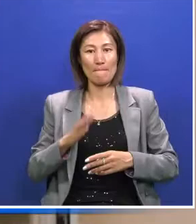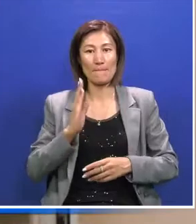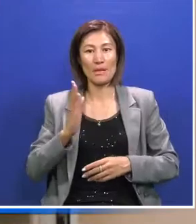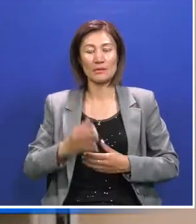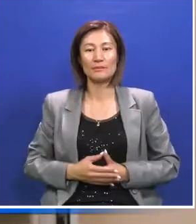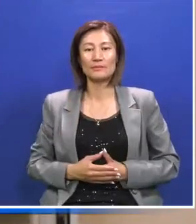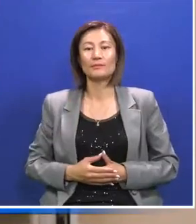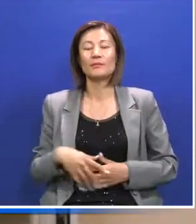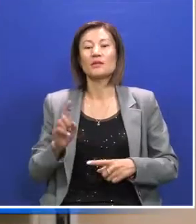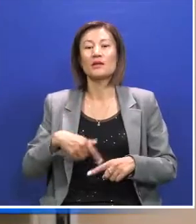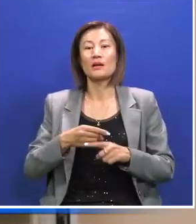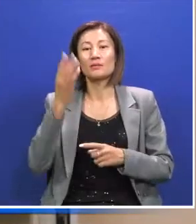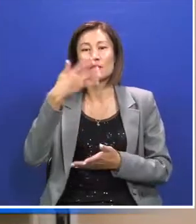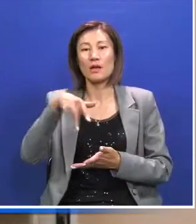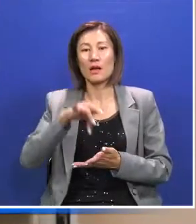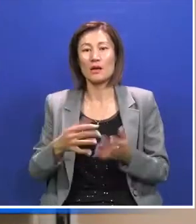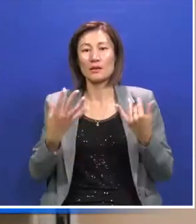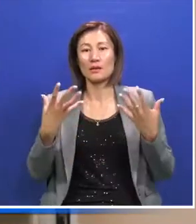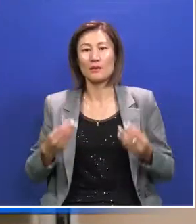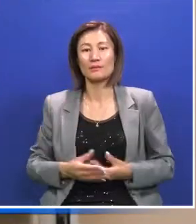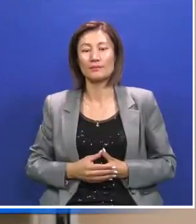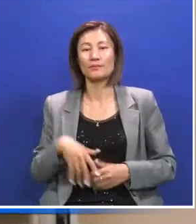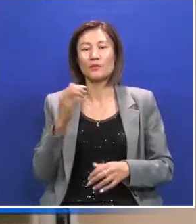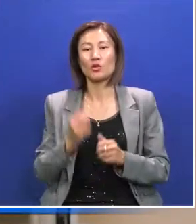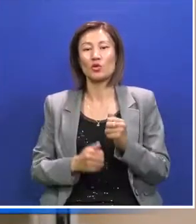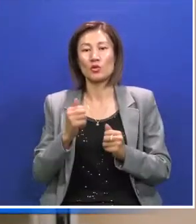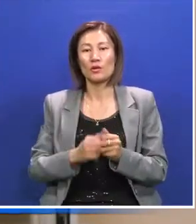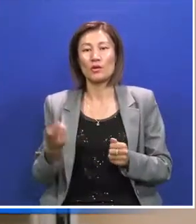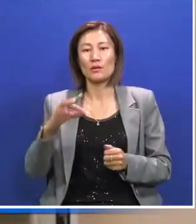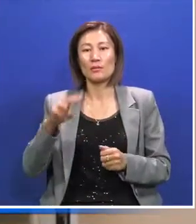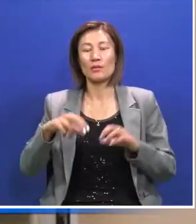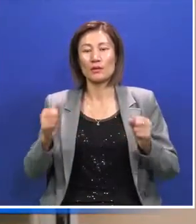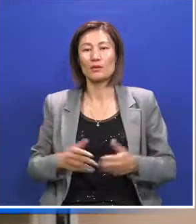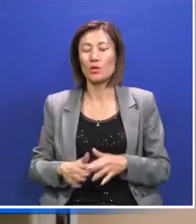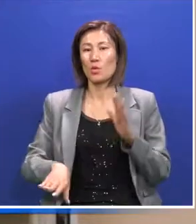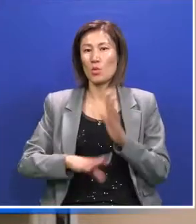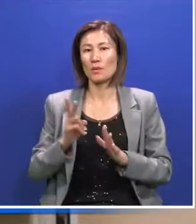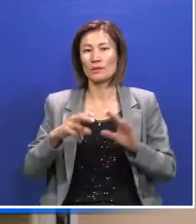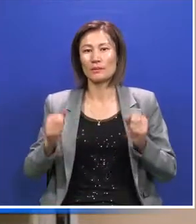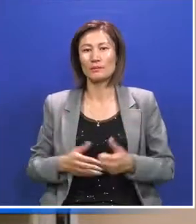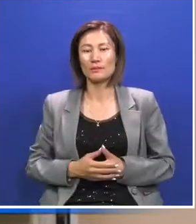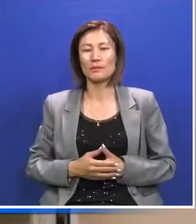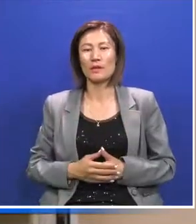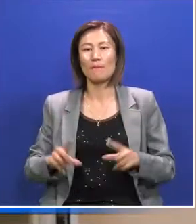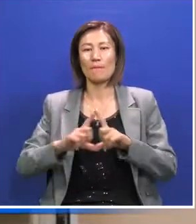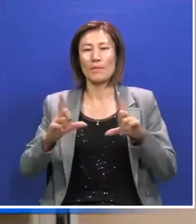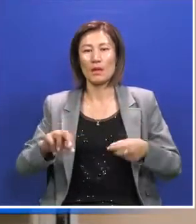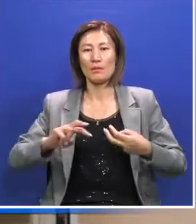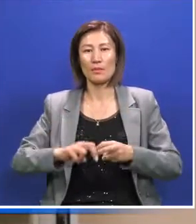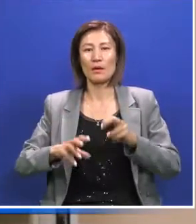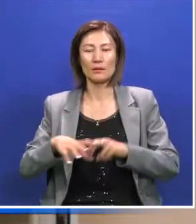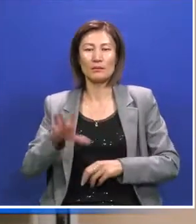отыр. Және Шымкент қаласында қазір күннен күнге демографиялық жағдайдың өсуіне байланысты, бірақ мектеп проблемалары